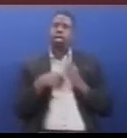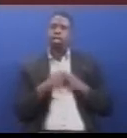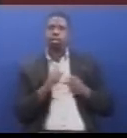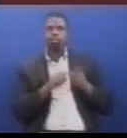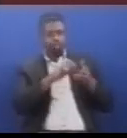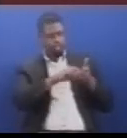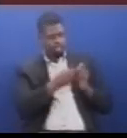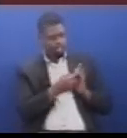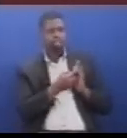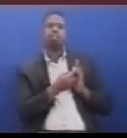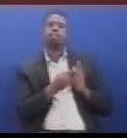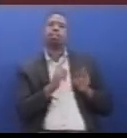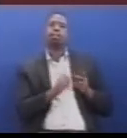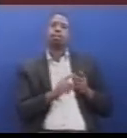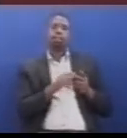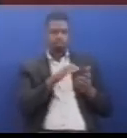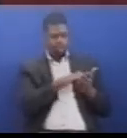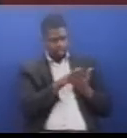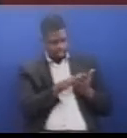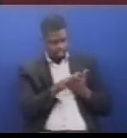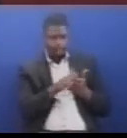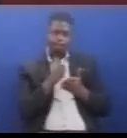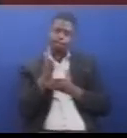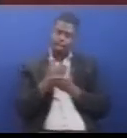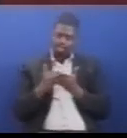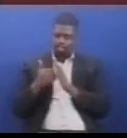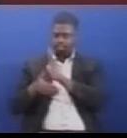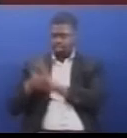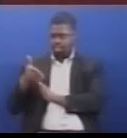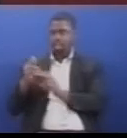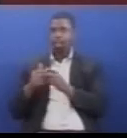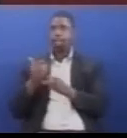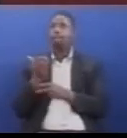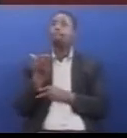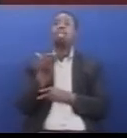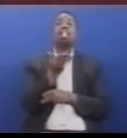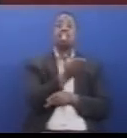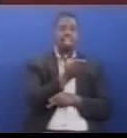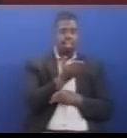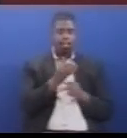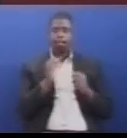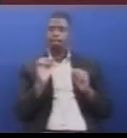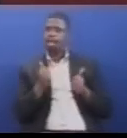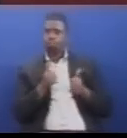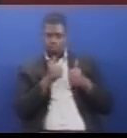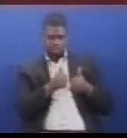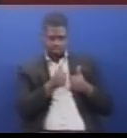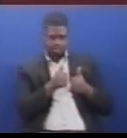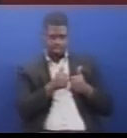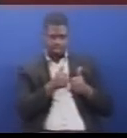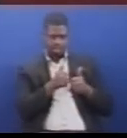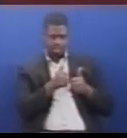mikakati niliyoielezea, kuna baadhi ambayo imeshaanza na kuna baadhi ambayo bado tunategemea itaanza siku za